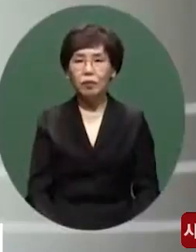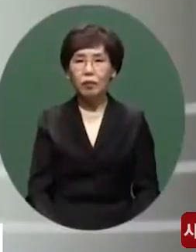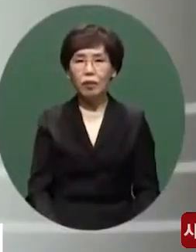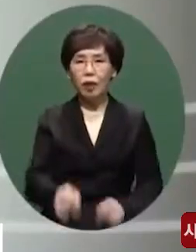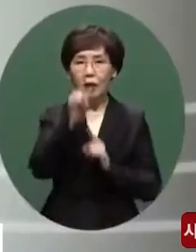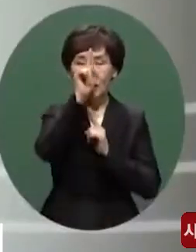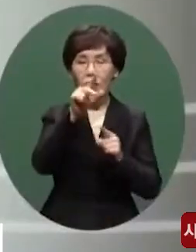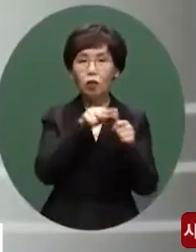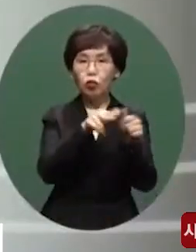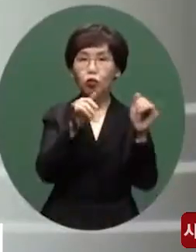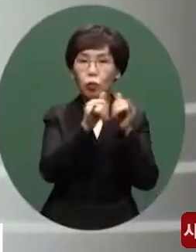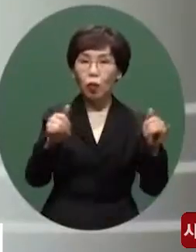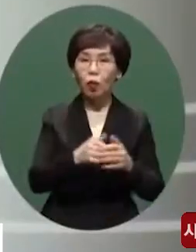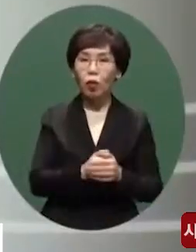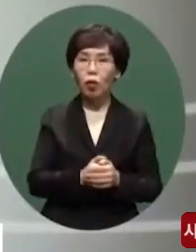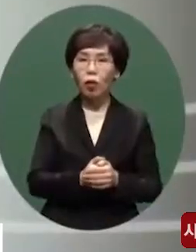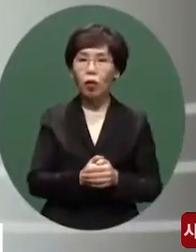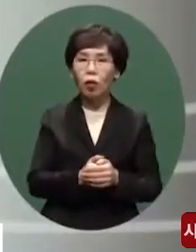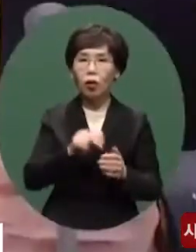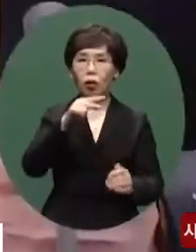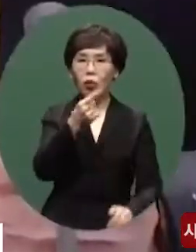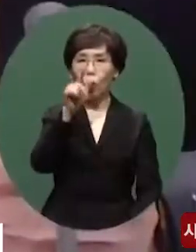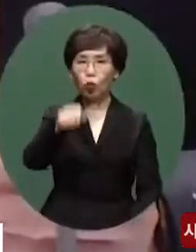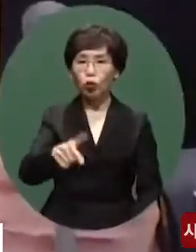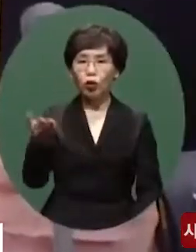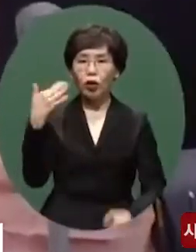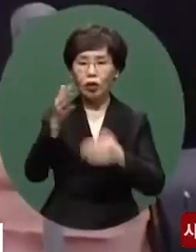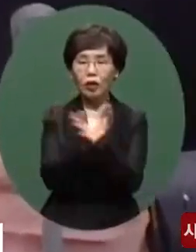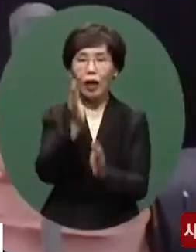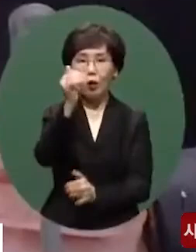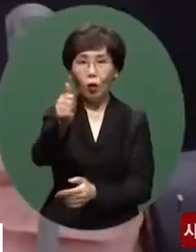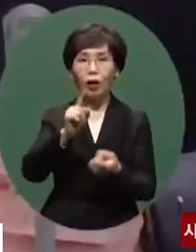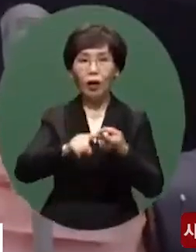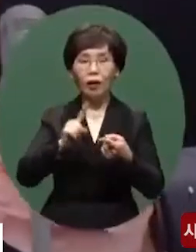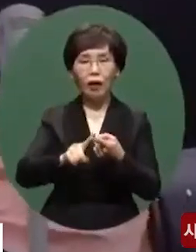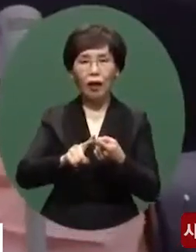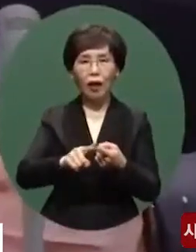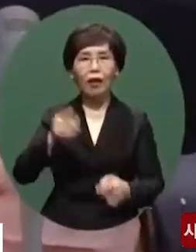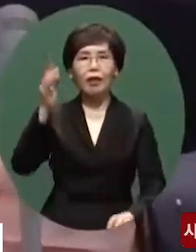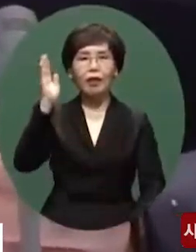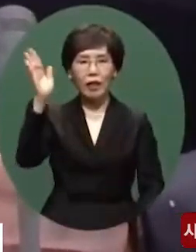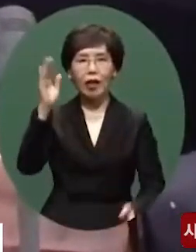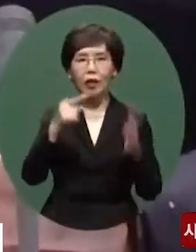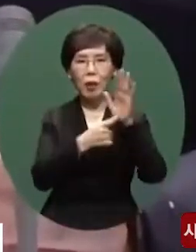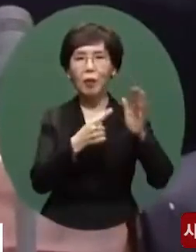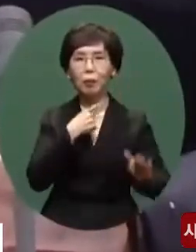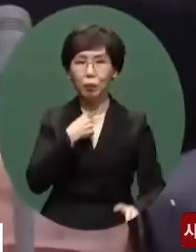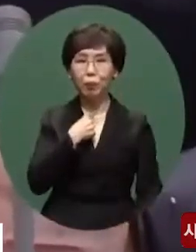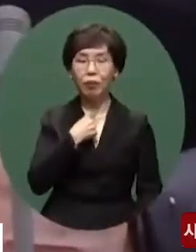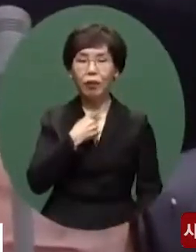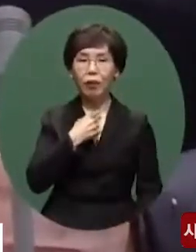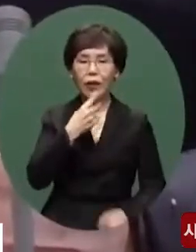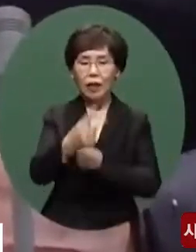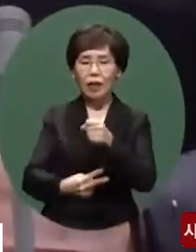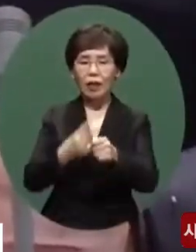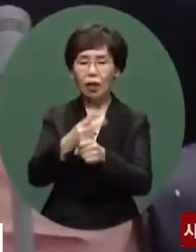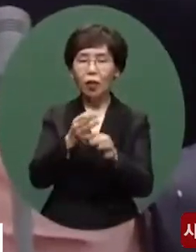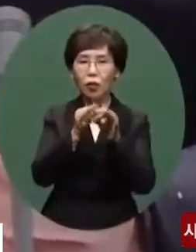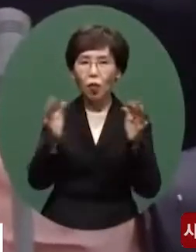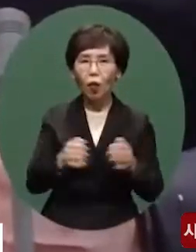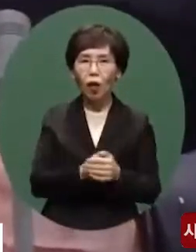사실 이재명 후보께서 이 조국 전 장관에 대해서 한 말씀입니다. 지난